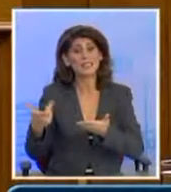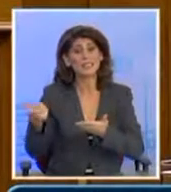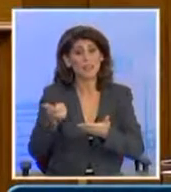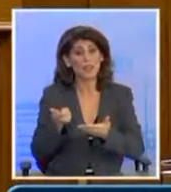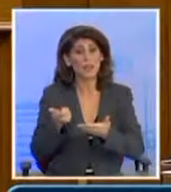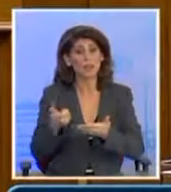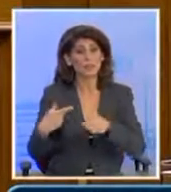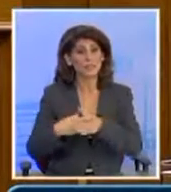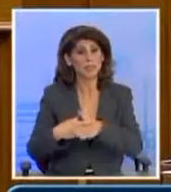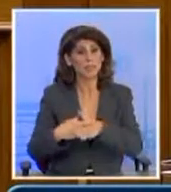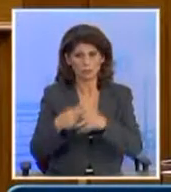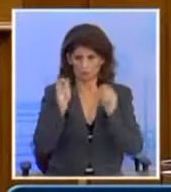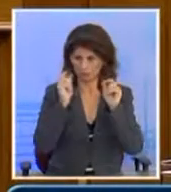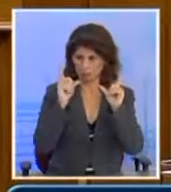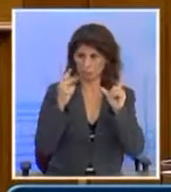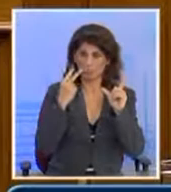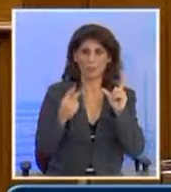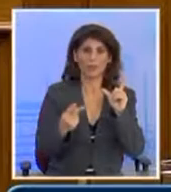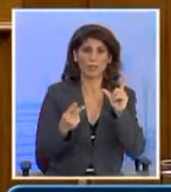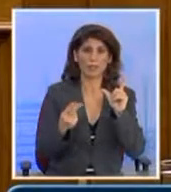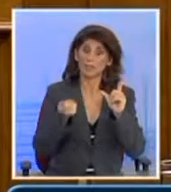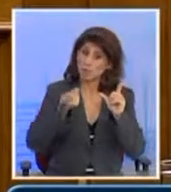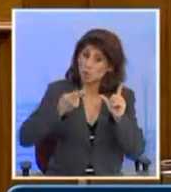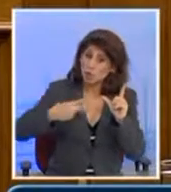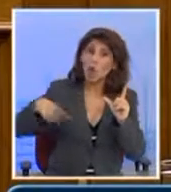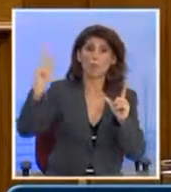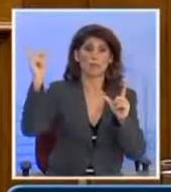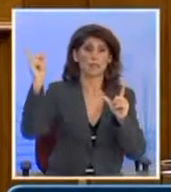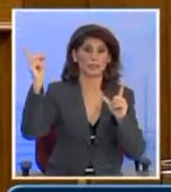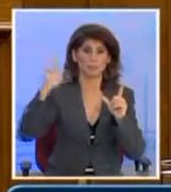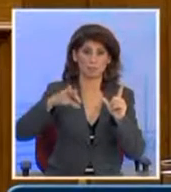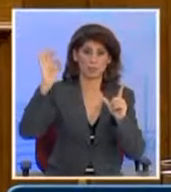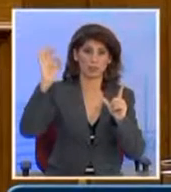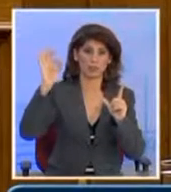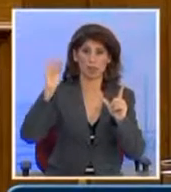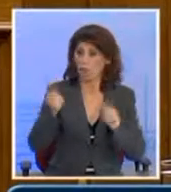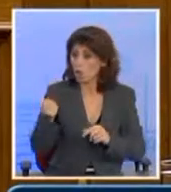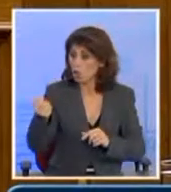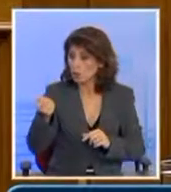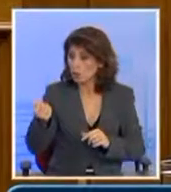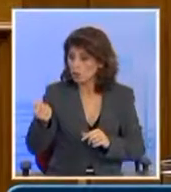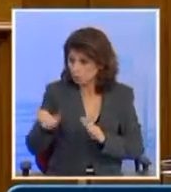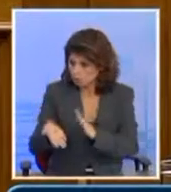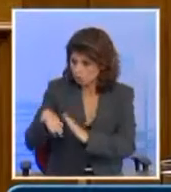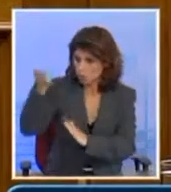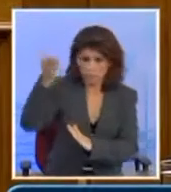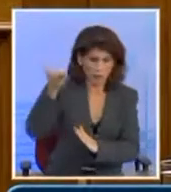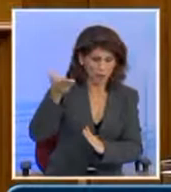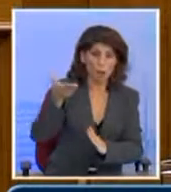Θα εκπλαγείτε να δείτε ότι στις πλείστες όσες των περιπτώσεων οι δόσεις είναι πολύ μεγαλύτερες του